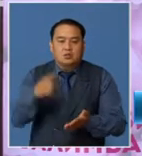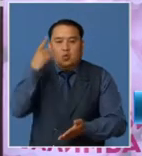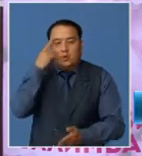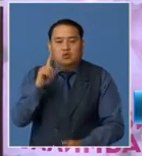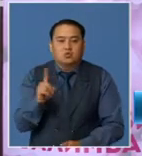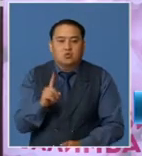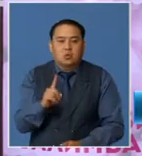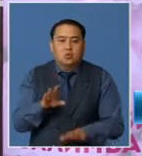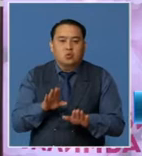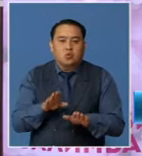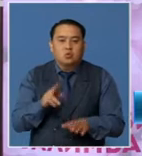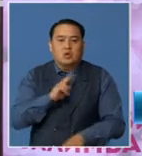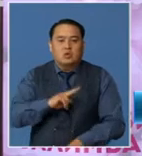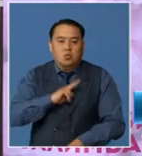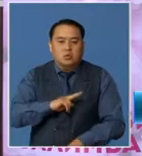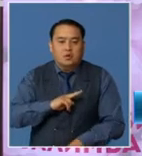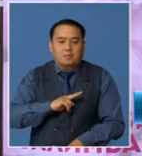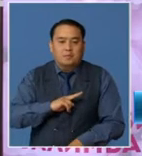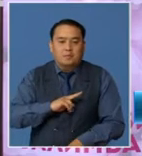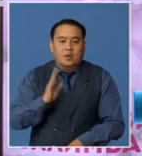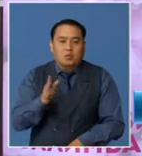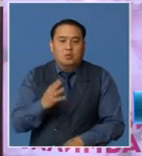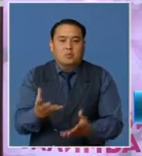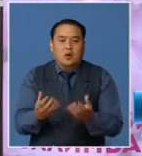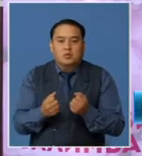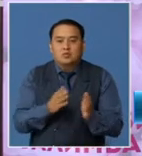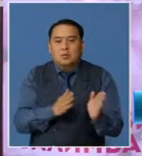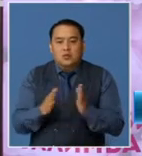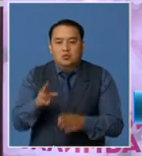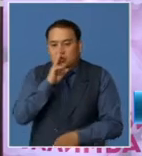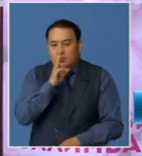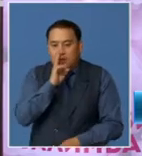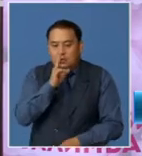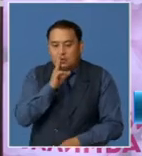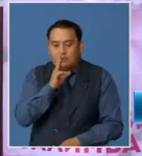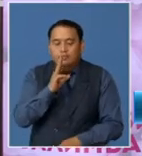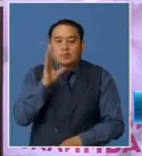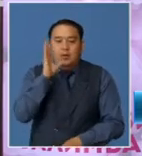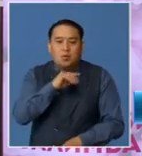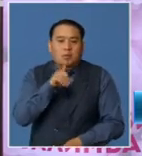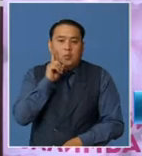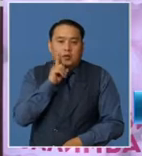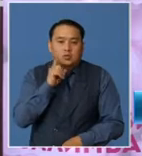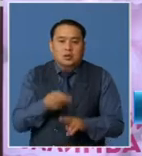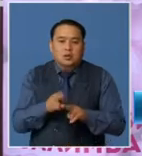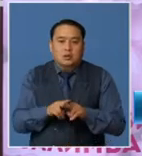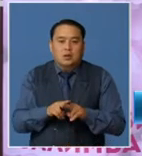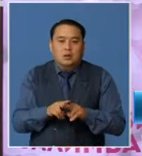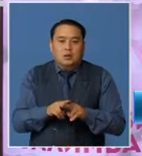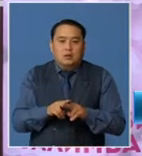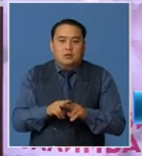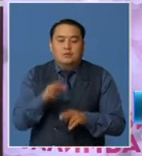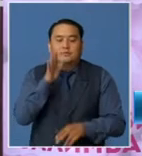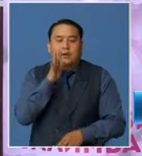что только наемным сотрудникам он будет получать стабильную зарплату. Вообще молодость – это такой